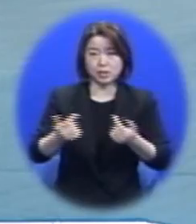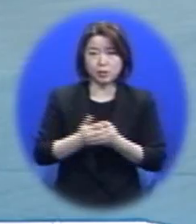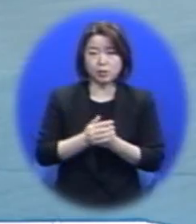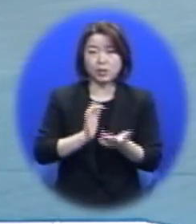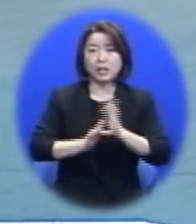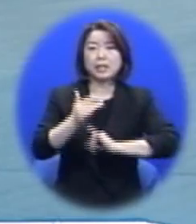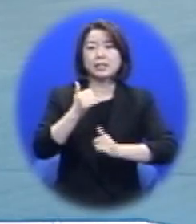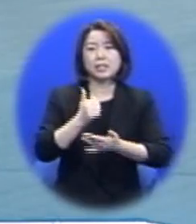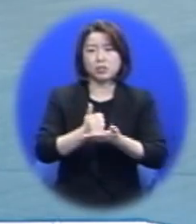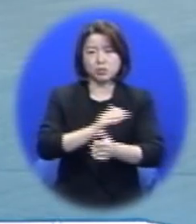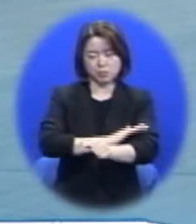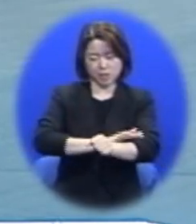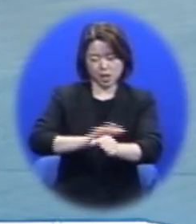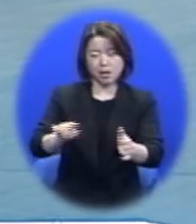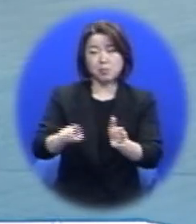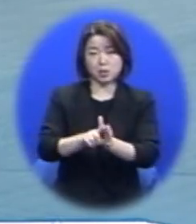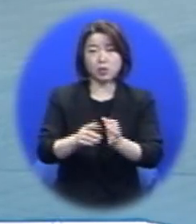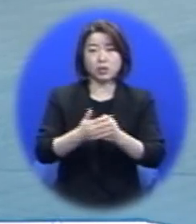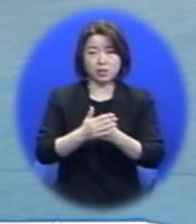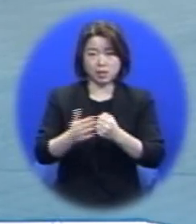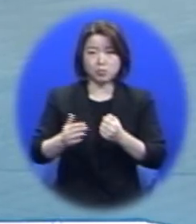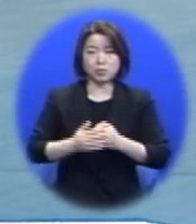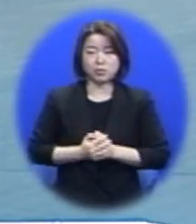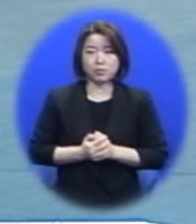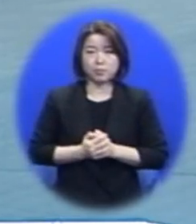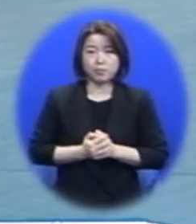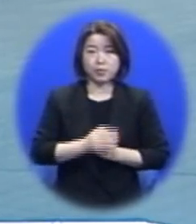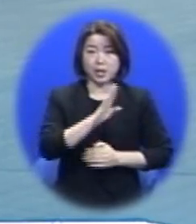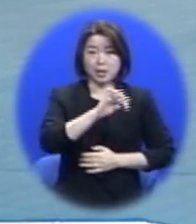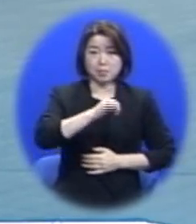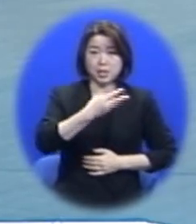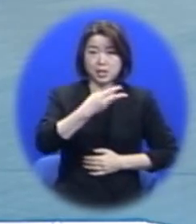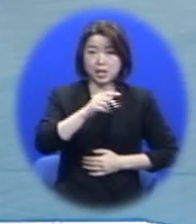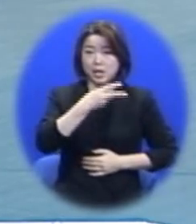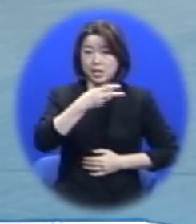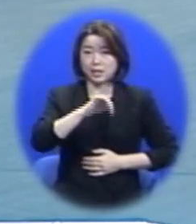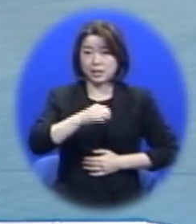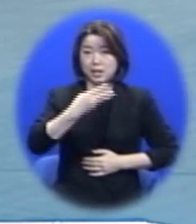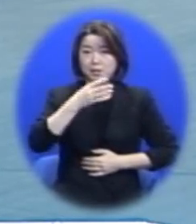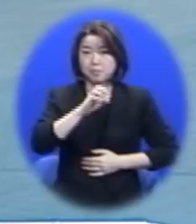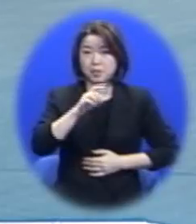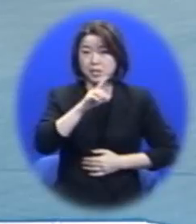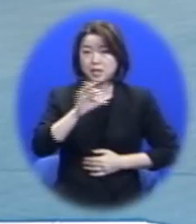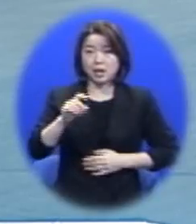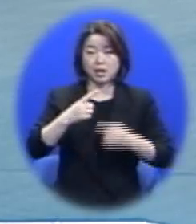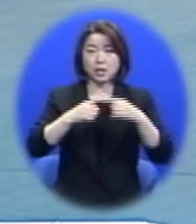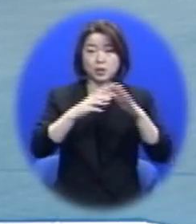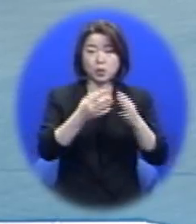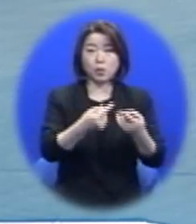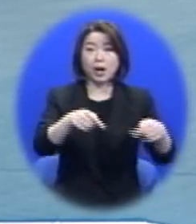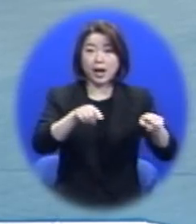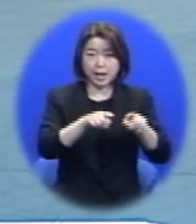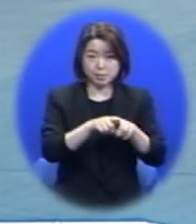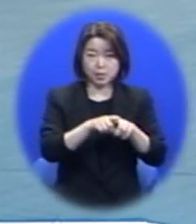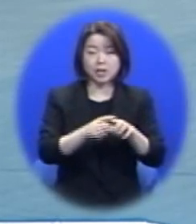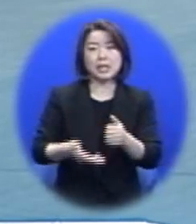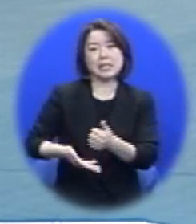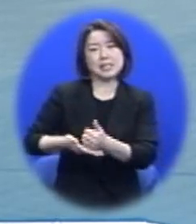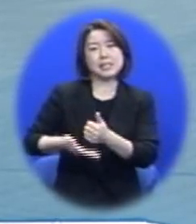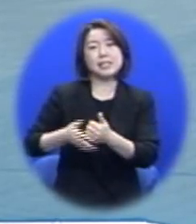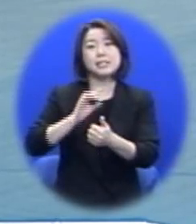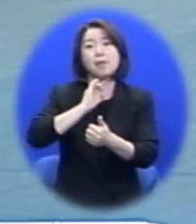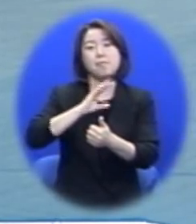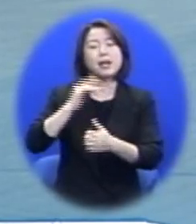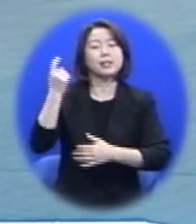예수를 너무나 잘 믿었기 때문입니다. 빌라델비아 교회와 함께 이 서머나 교회는 칭찬만 들은